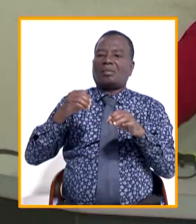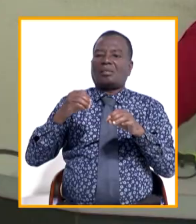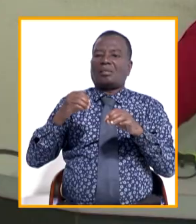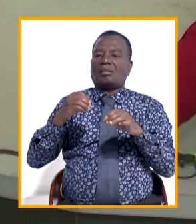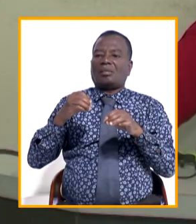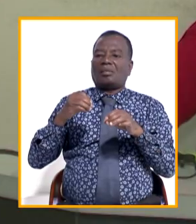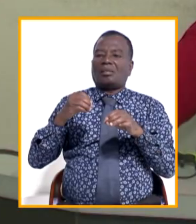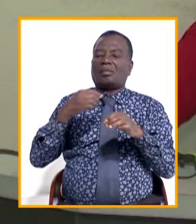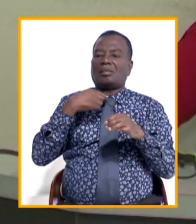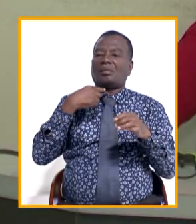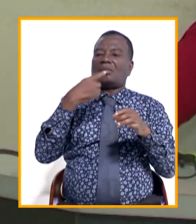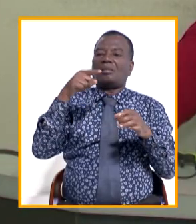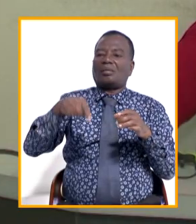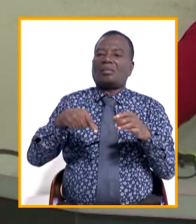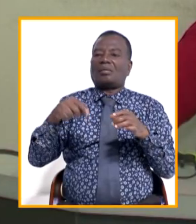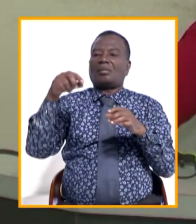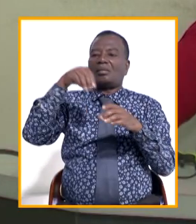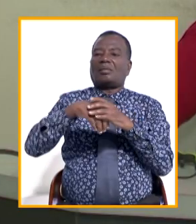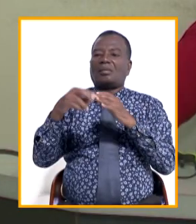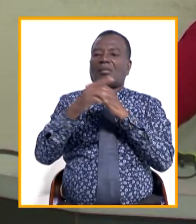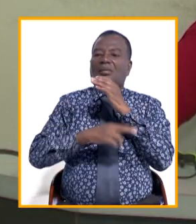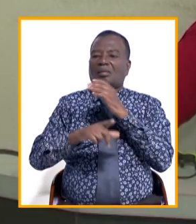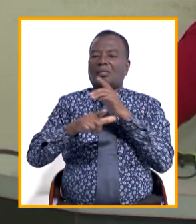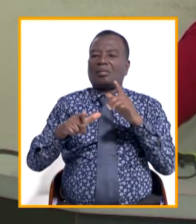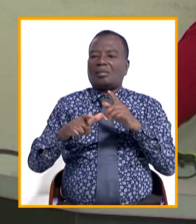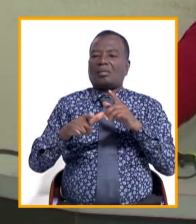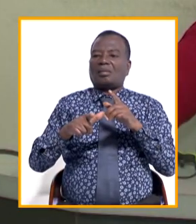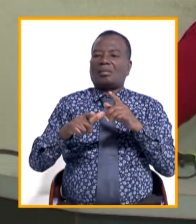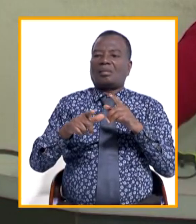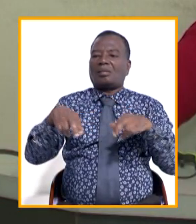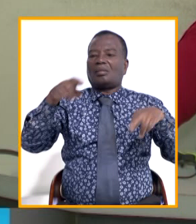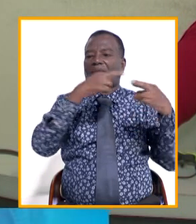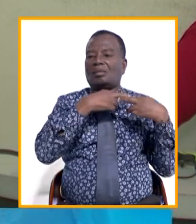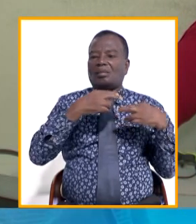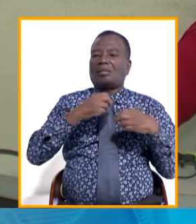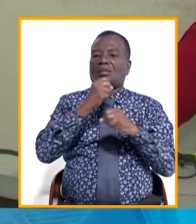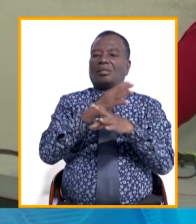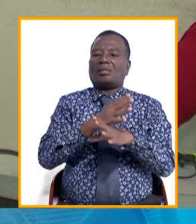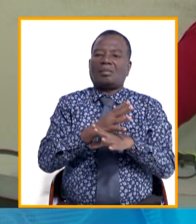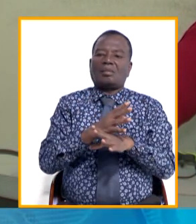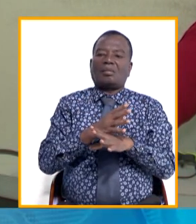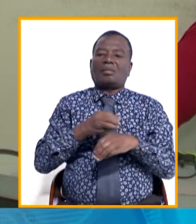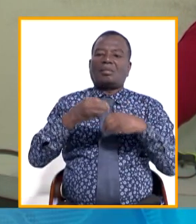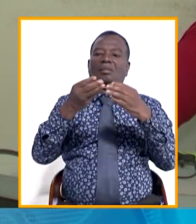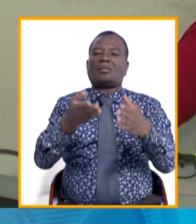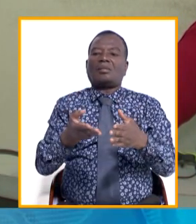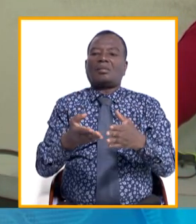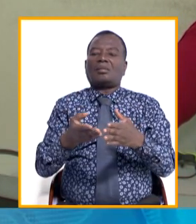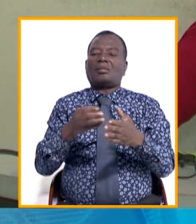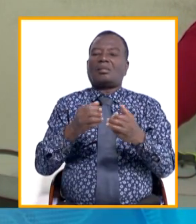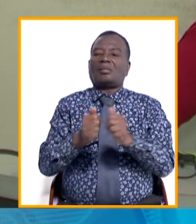populaire ivoirien. On m'a signalé que dans une localité, notamment à Oumé, qu'il y a un responsable qui aurait déjà délivré plus de